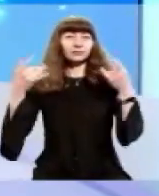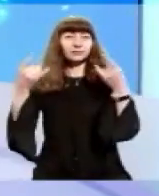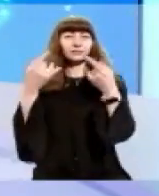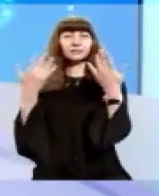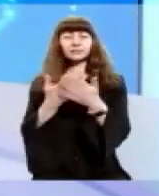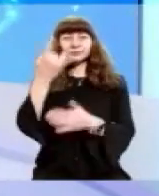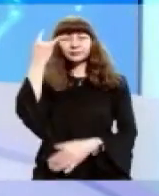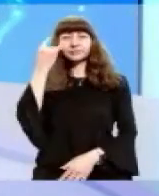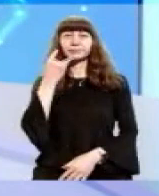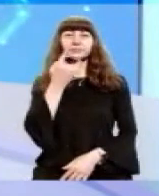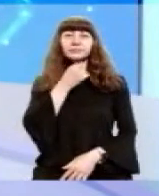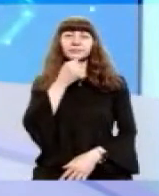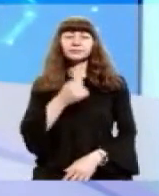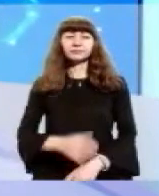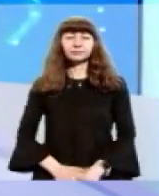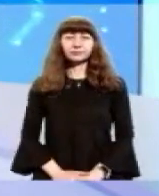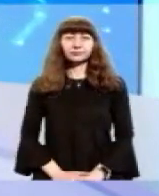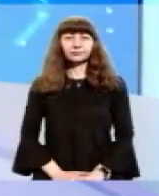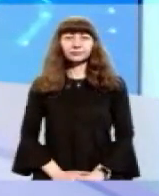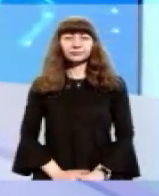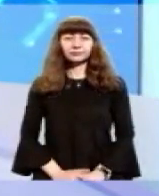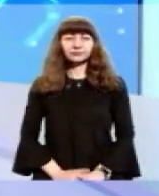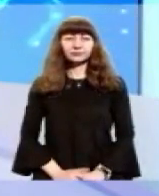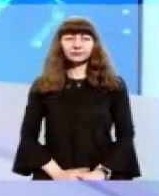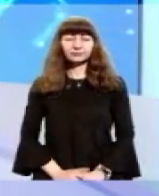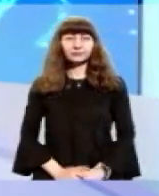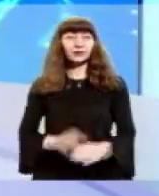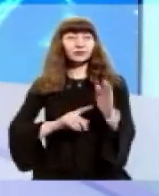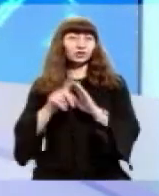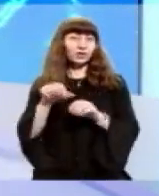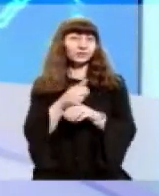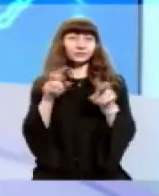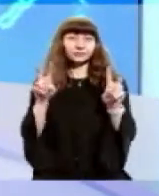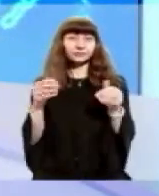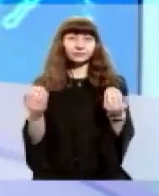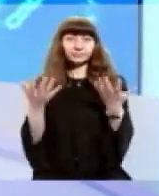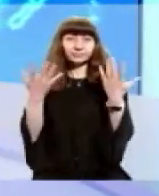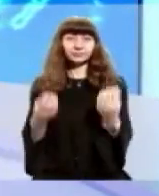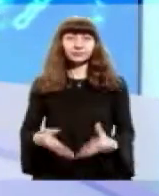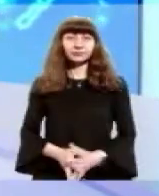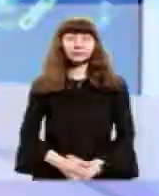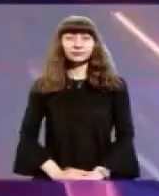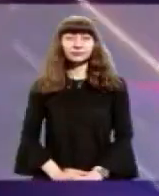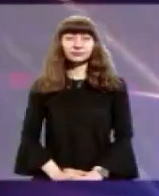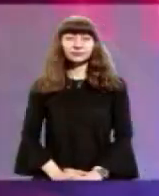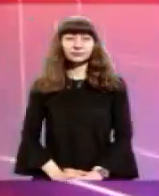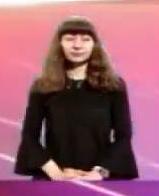Здравствуйте, в эфире новости. В студии работает Диас Неспаев, сурдоперевод Светлана Слесарская. И коротко о главном в сегодняшнем выпуске.